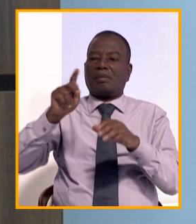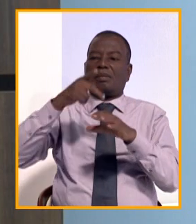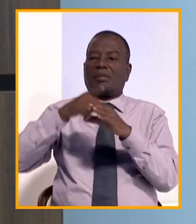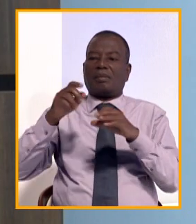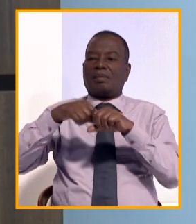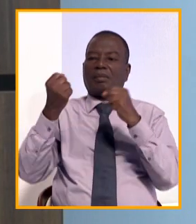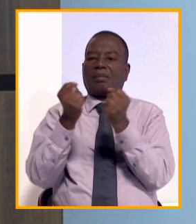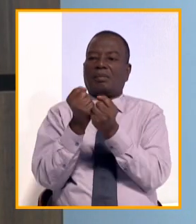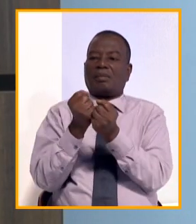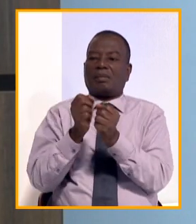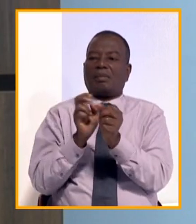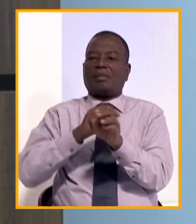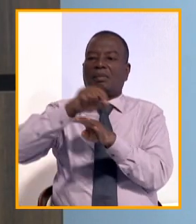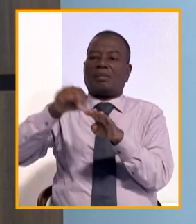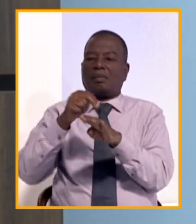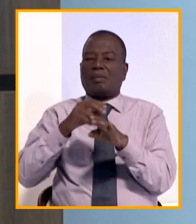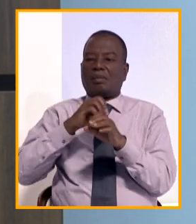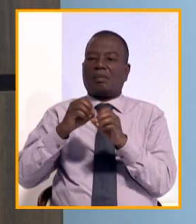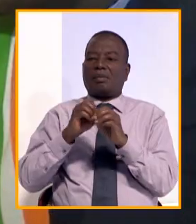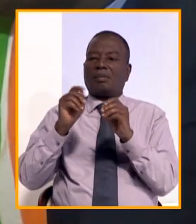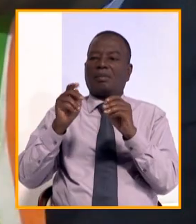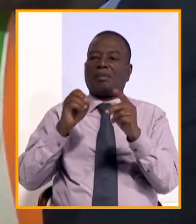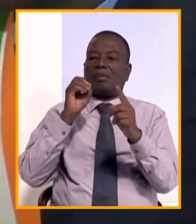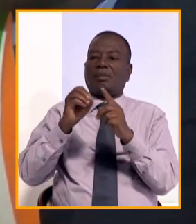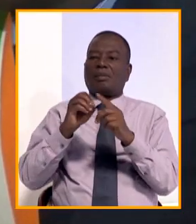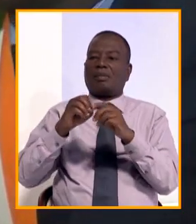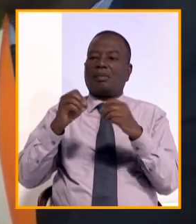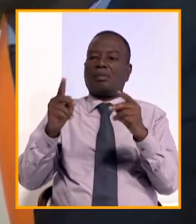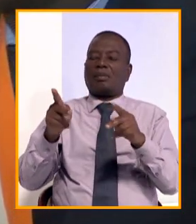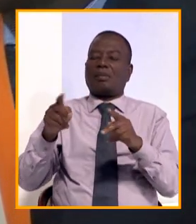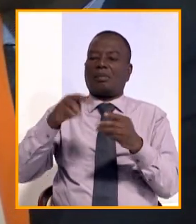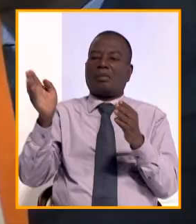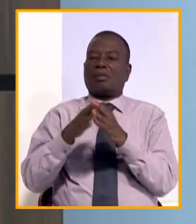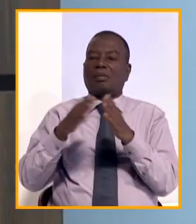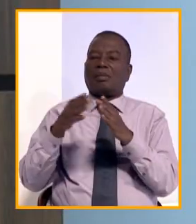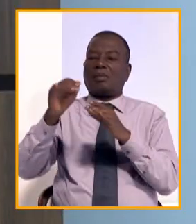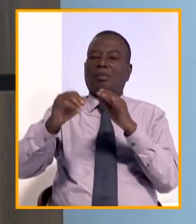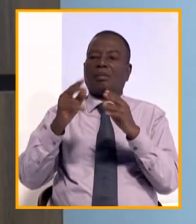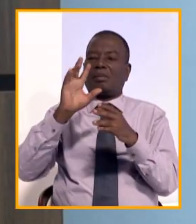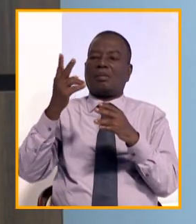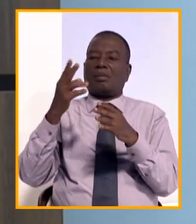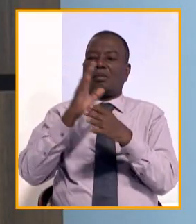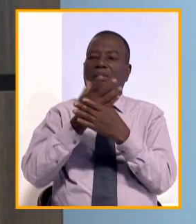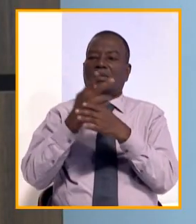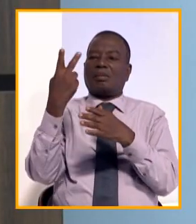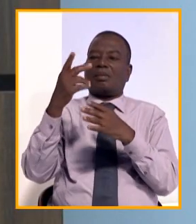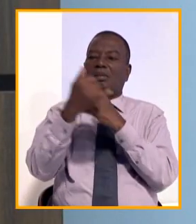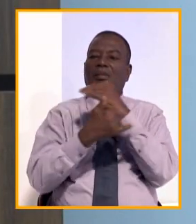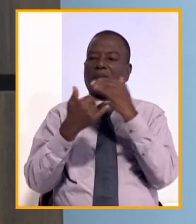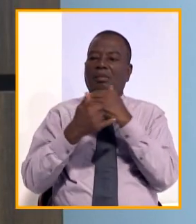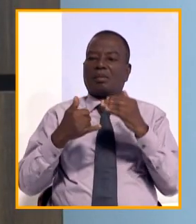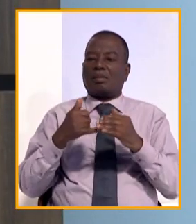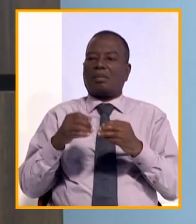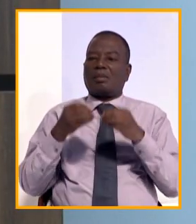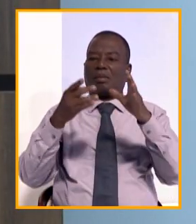nationale sont l'occasion de rencontres bilatérales informelles qui produisent des résultats